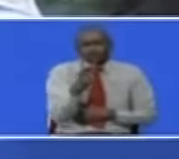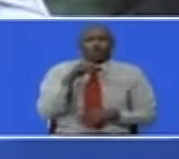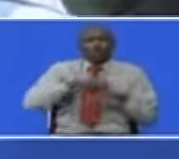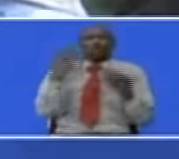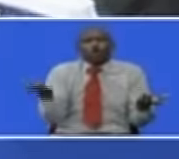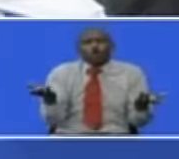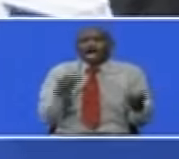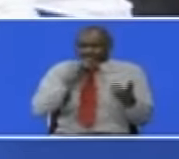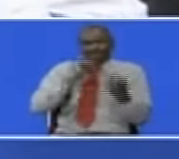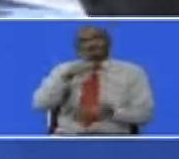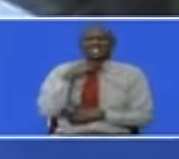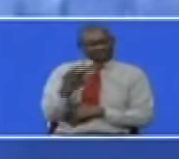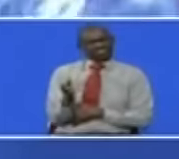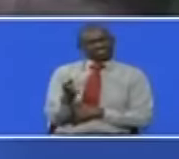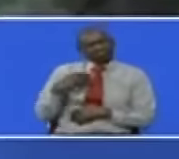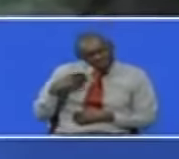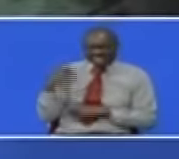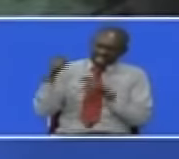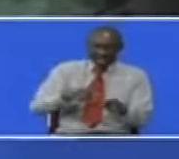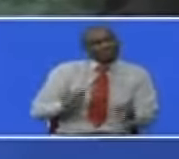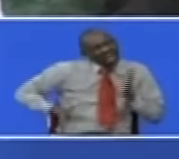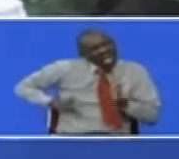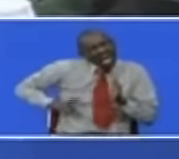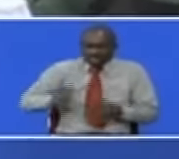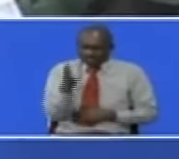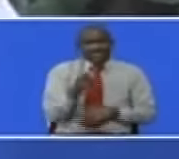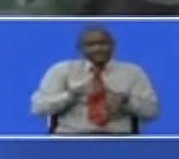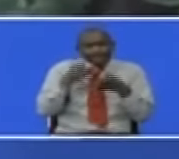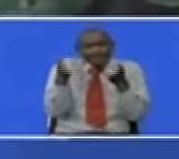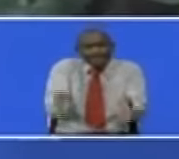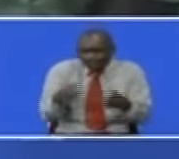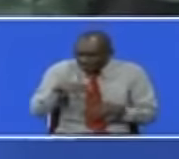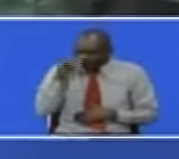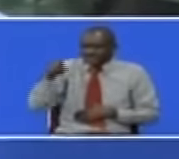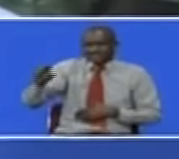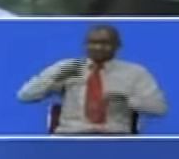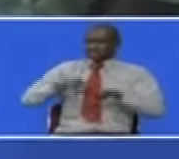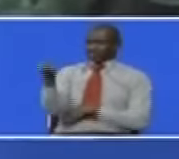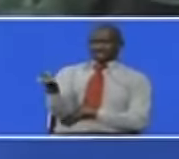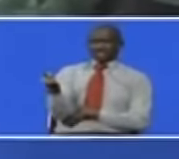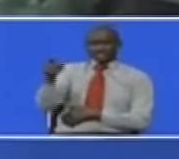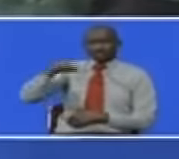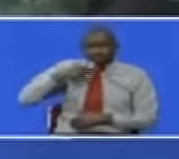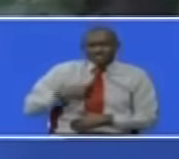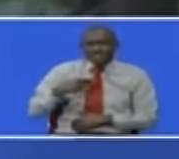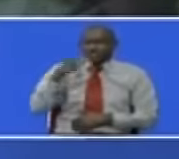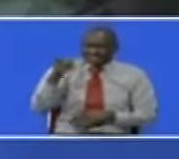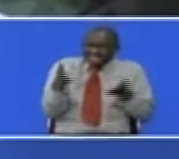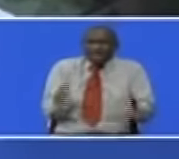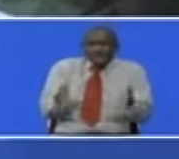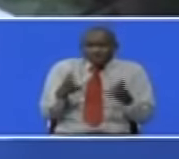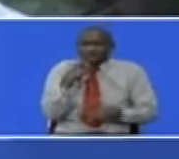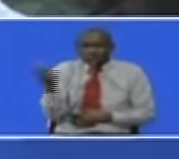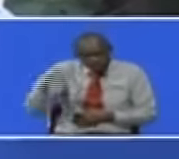nini? Ati bwana yake amekufa." Mimi nikakuja mbio. Kukuja nikamkuta amekaa pale. Akaniambia, "Umeambiwa tu saini